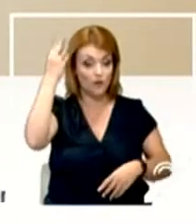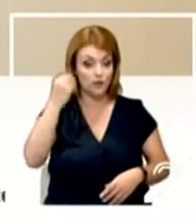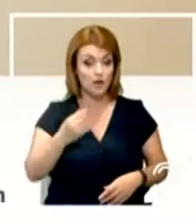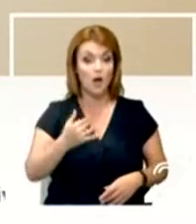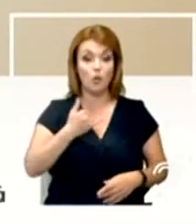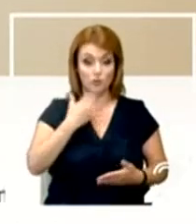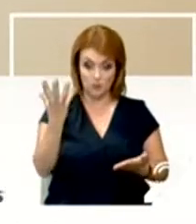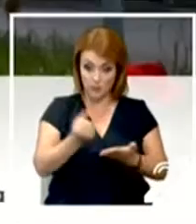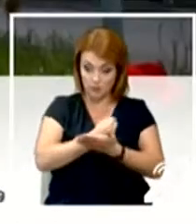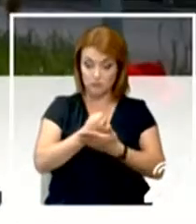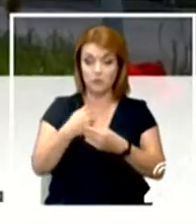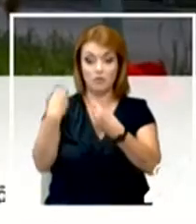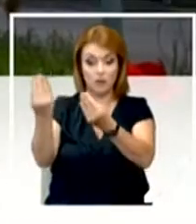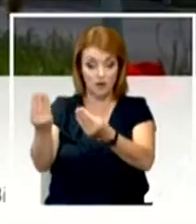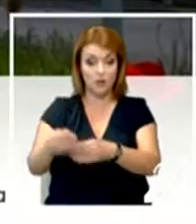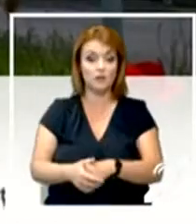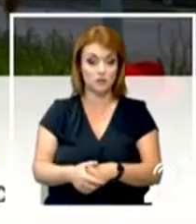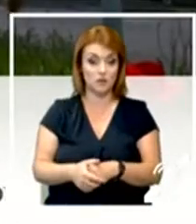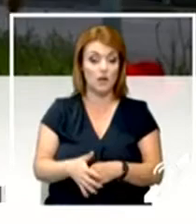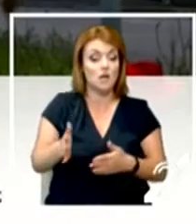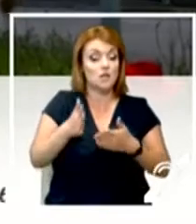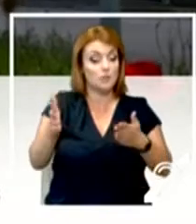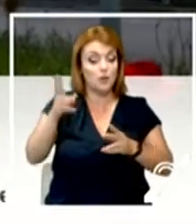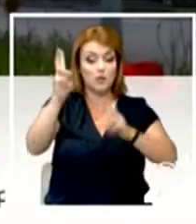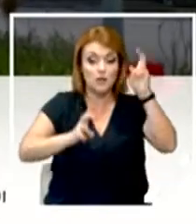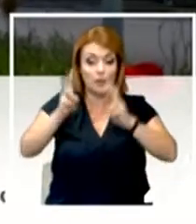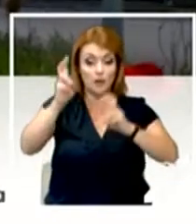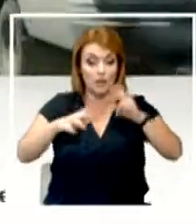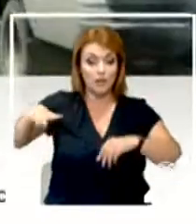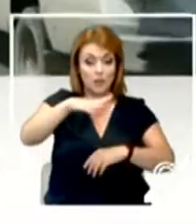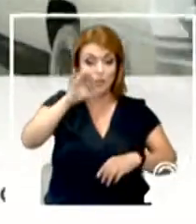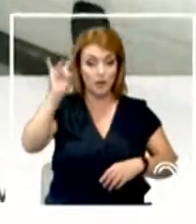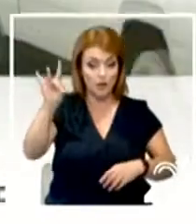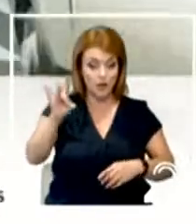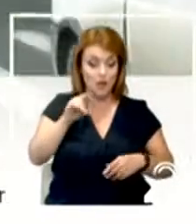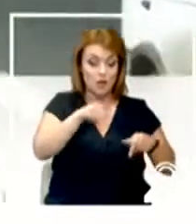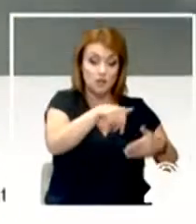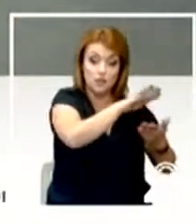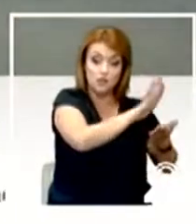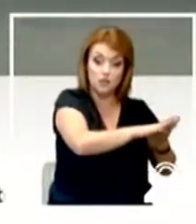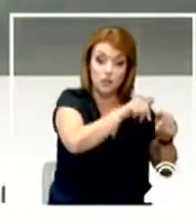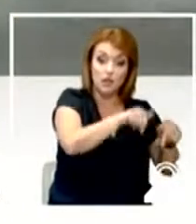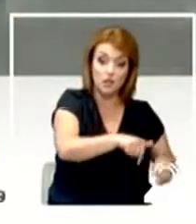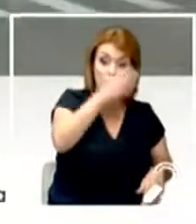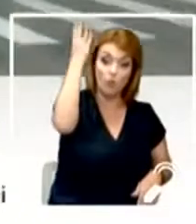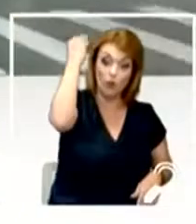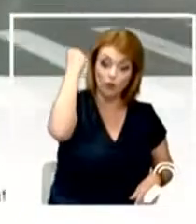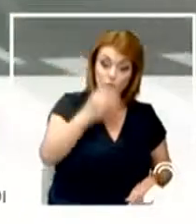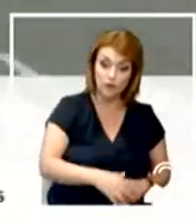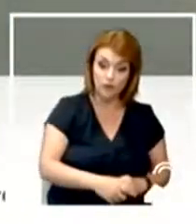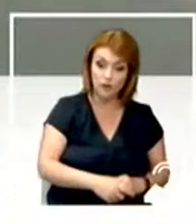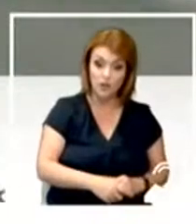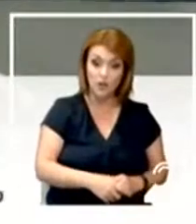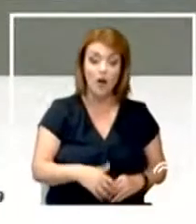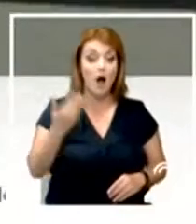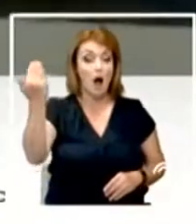această pașaportizare, că cele mai multe întreprinderi din regiunea transnistreană sunt înregistrate în Republica Moldova, că partenerul economic